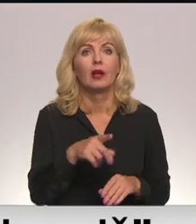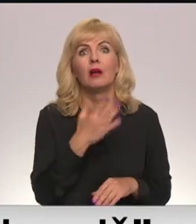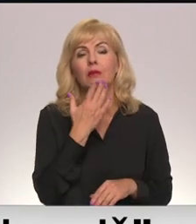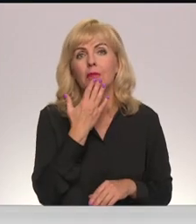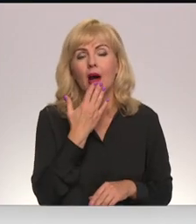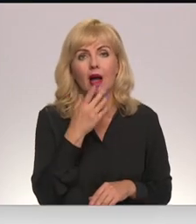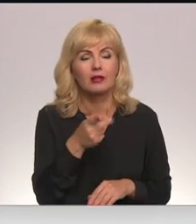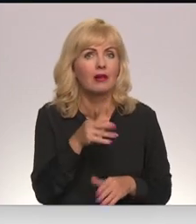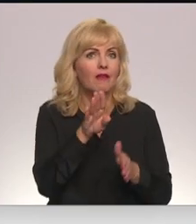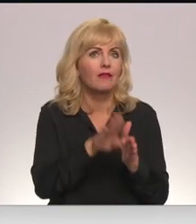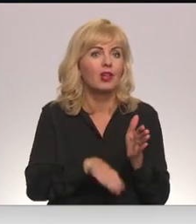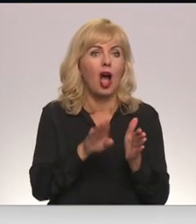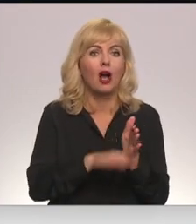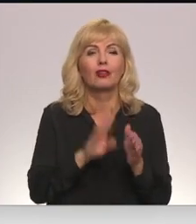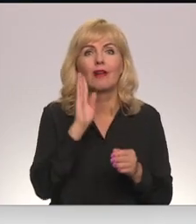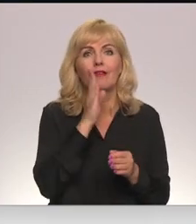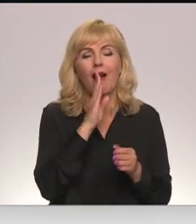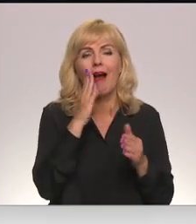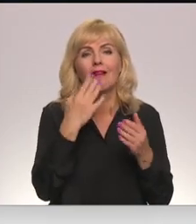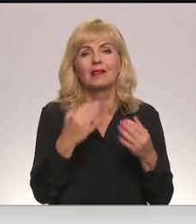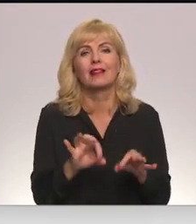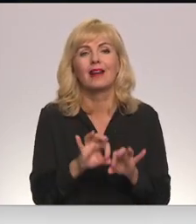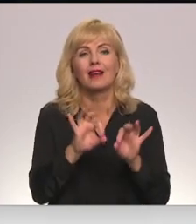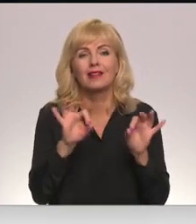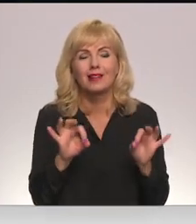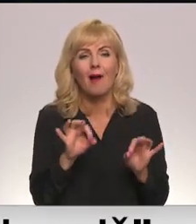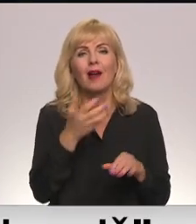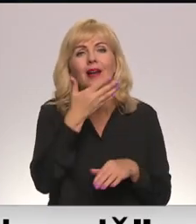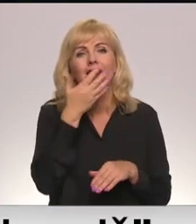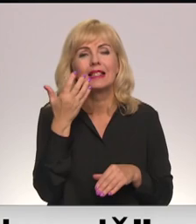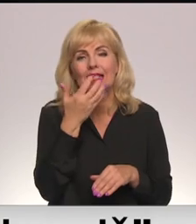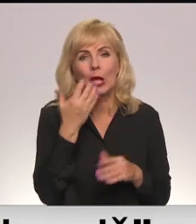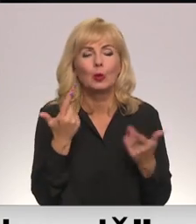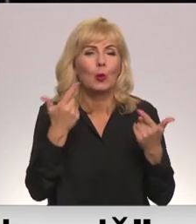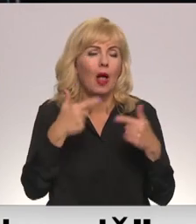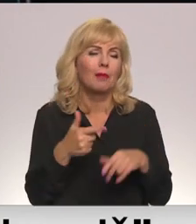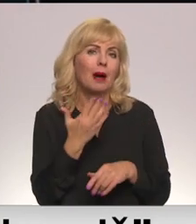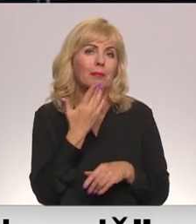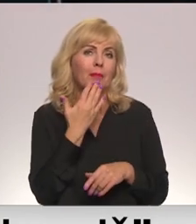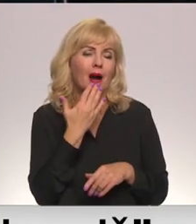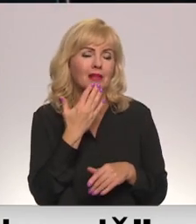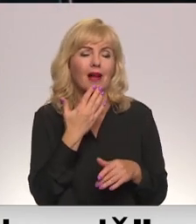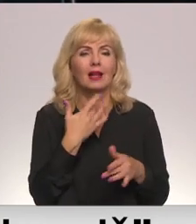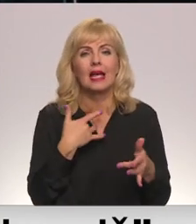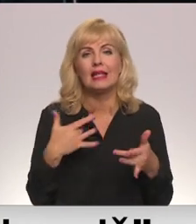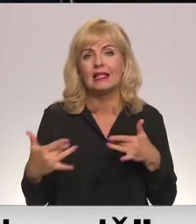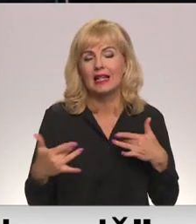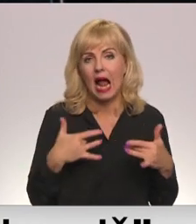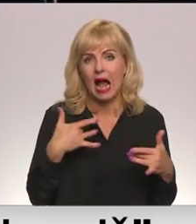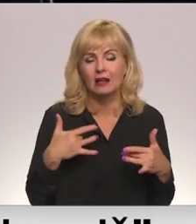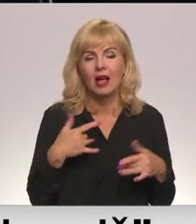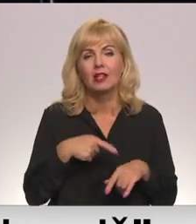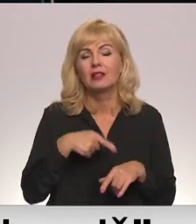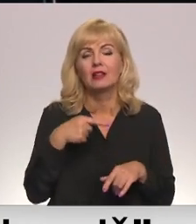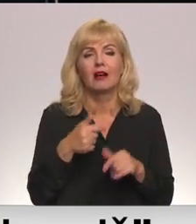Pasakaina, vienkārši vasara ir sākusies ar siltu laiku un pasakaina izrāde vienkārši